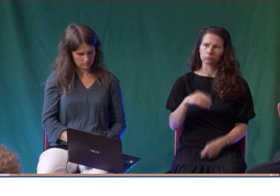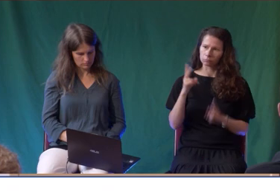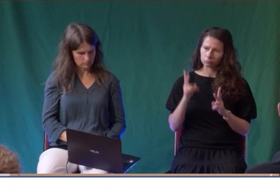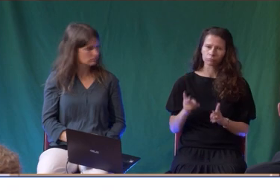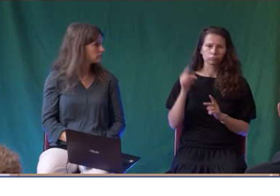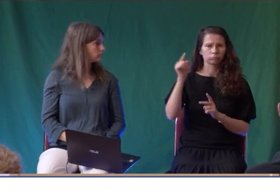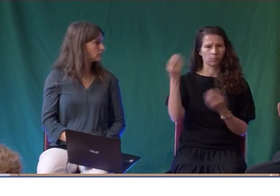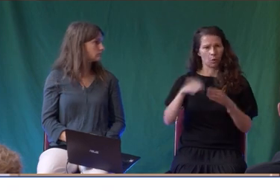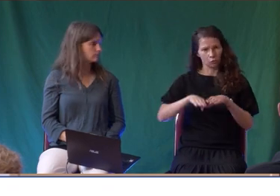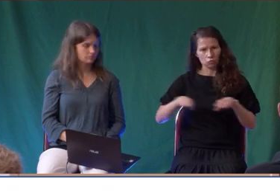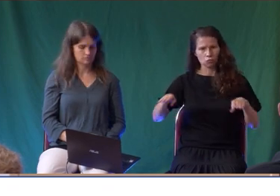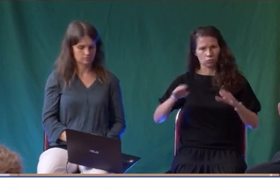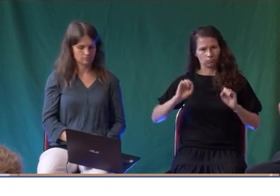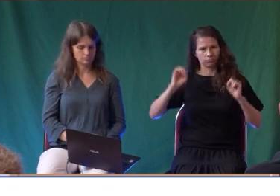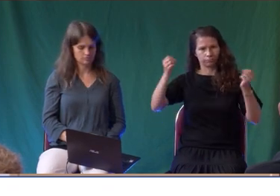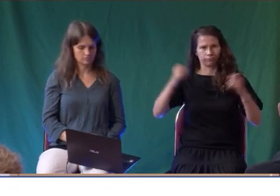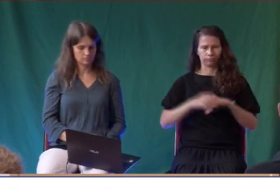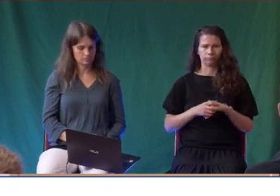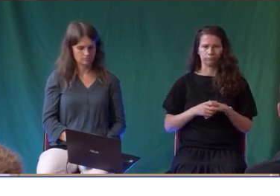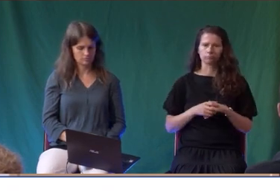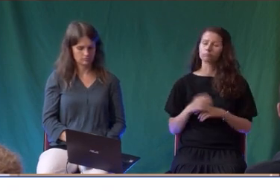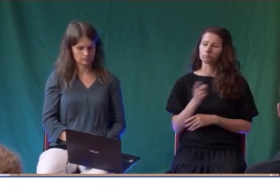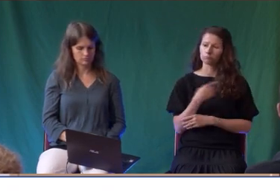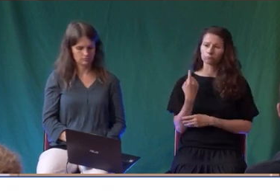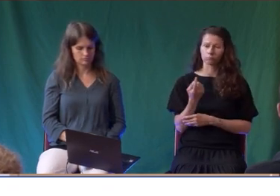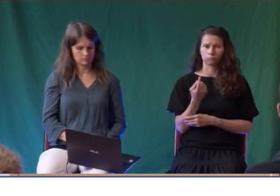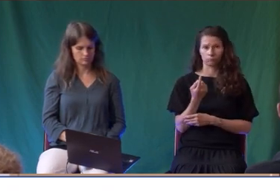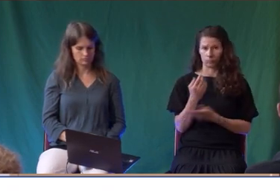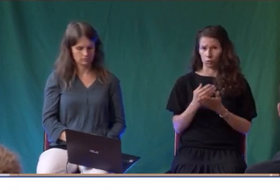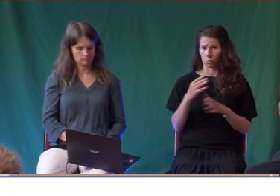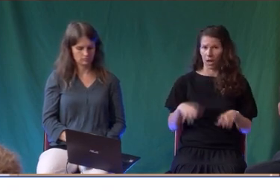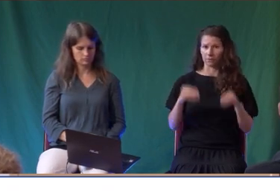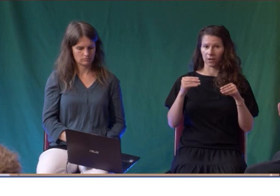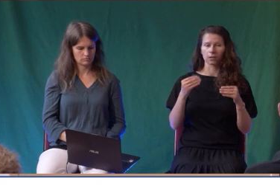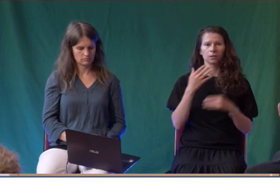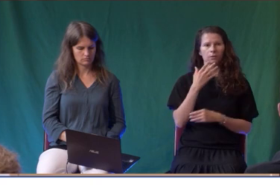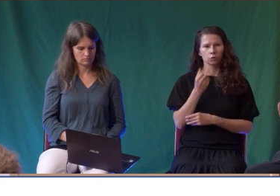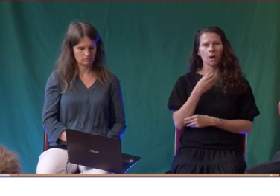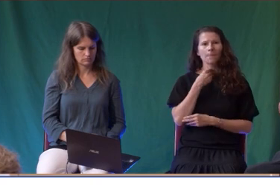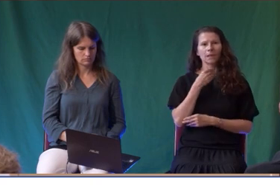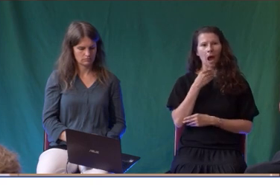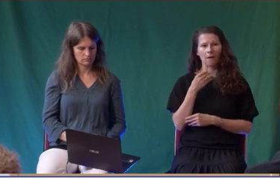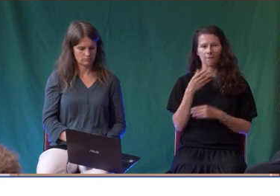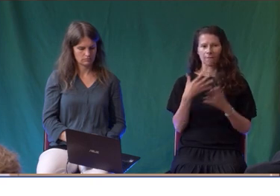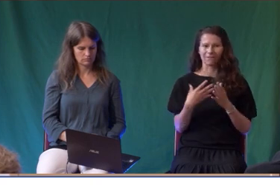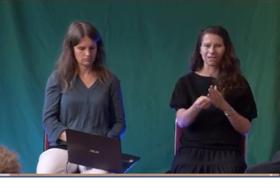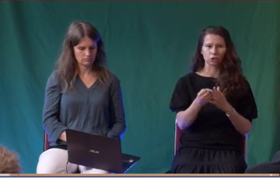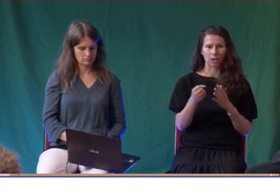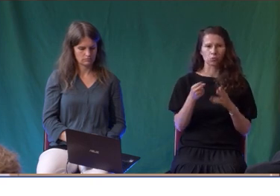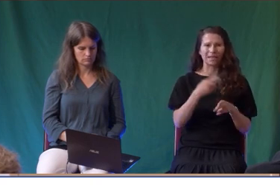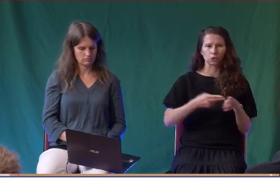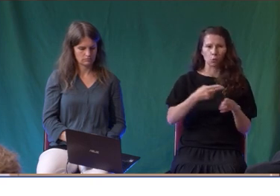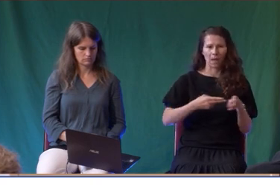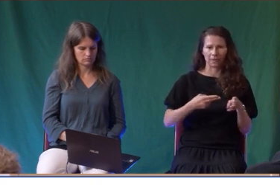wir möchten uns dafür einsetzen haben auch damit schon begonnen dass es ein bedarfsfeststellungsinstrument ein schönes Wort für die leichte Sprache